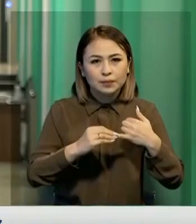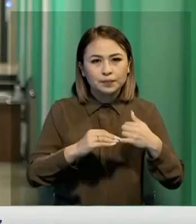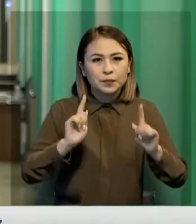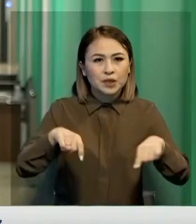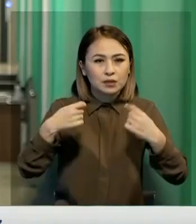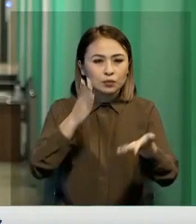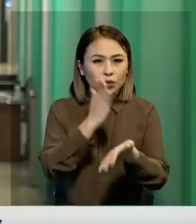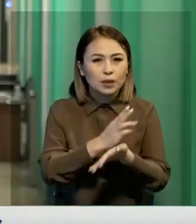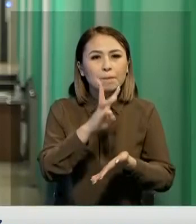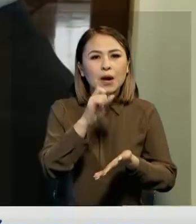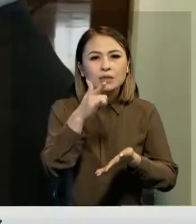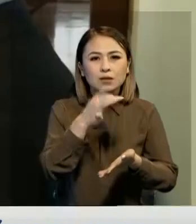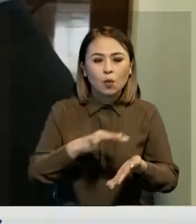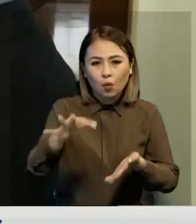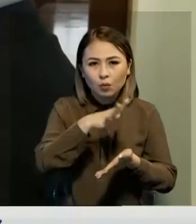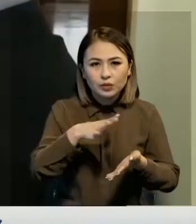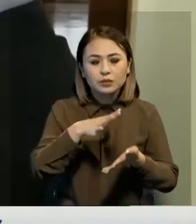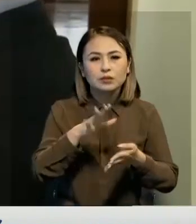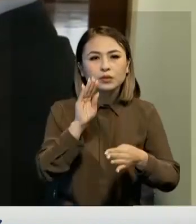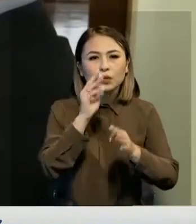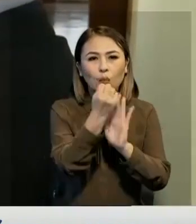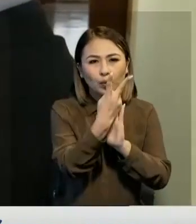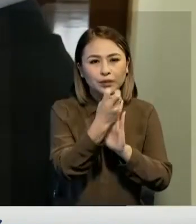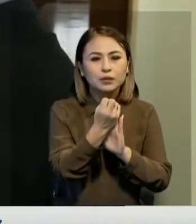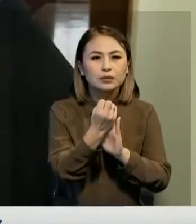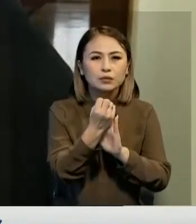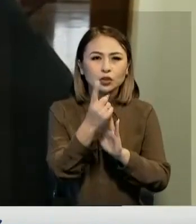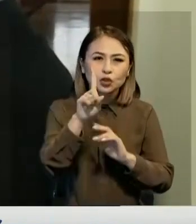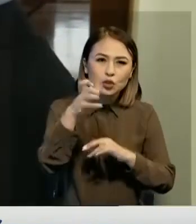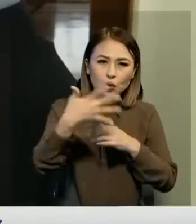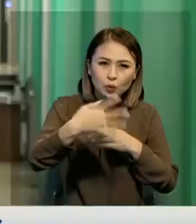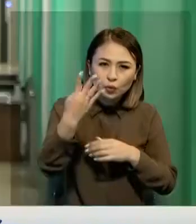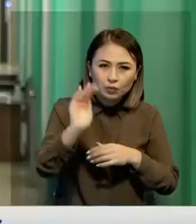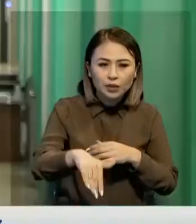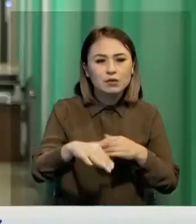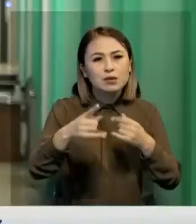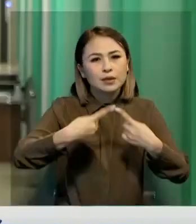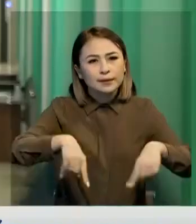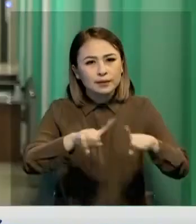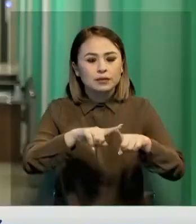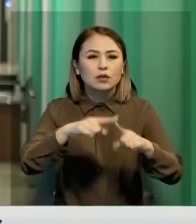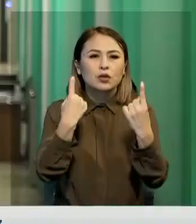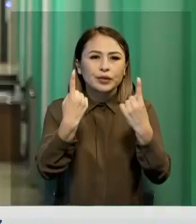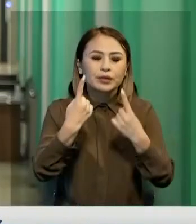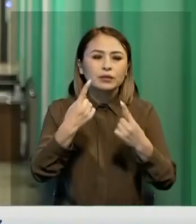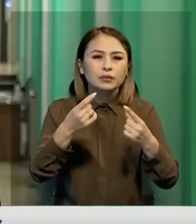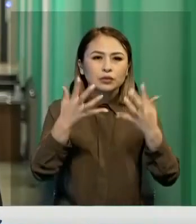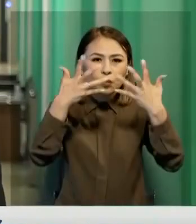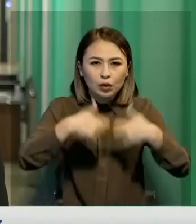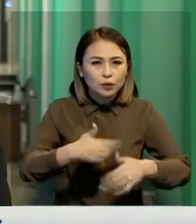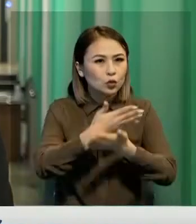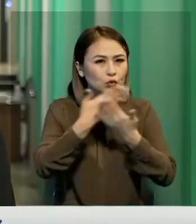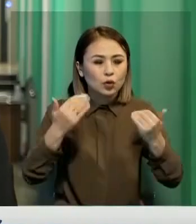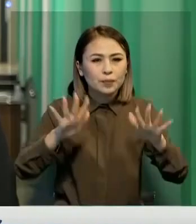қайтарған. Маңғыстау ауданынан жерлер қайтар. 10-12 шаруашылық 154 мың гектардай. Бене ауданында ірі көлемдегі шаруашылықтар жоқ. 5-10